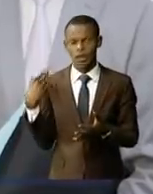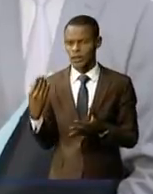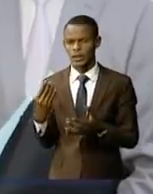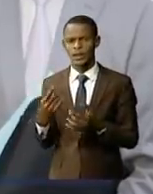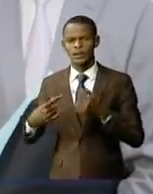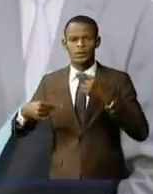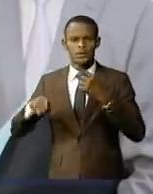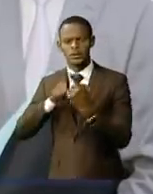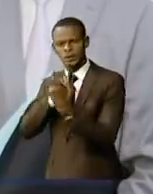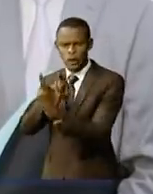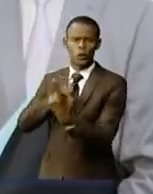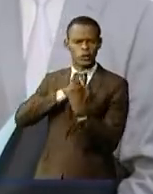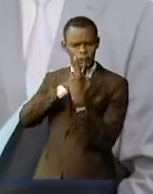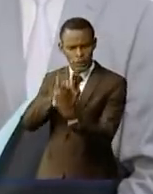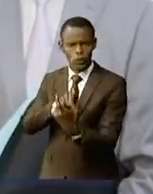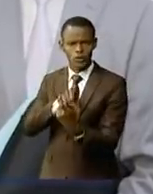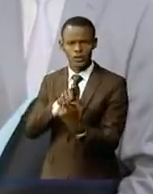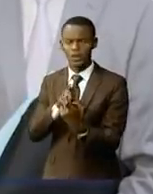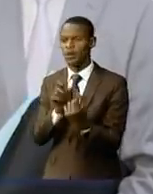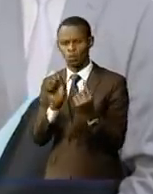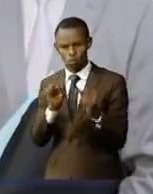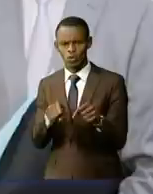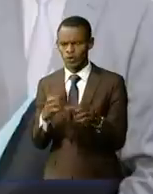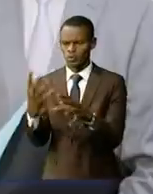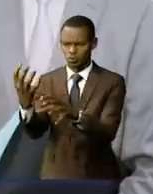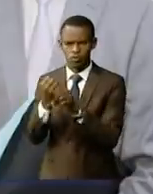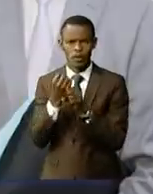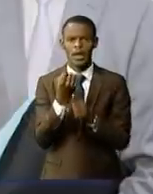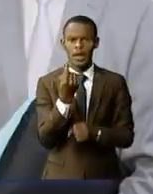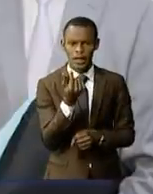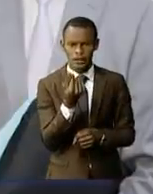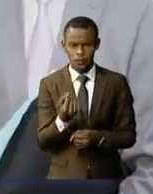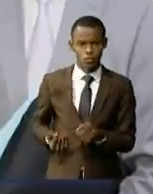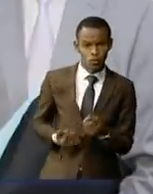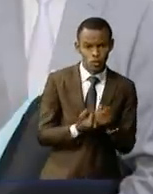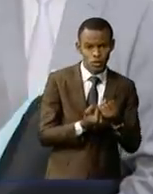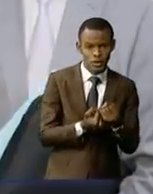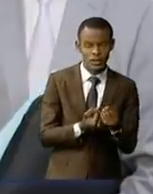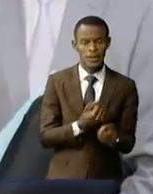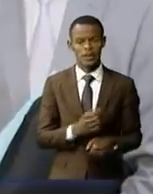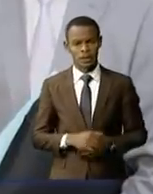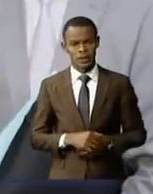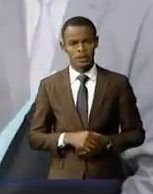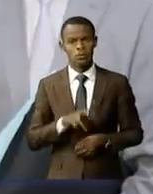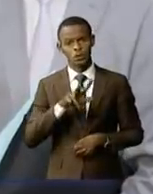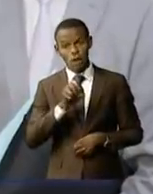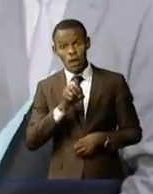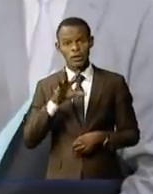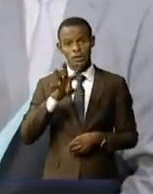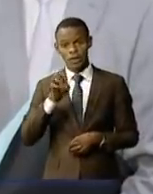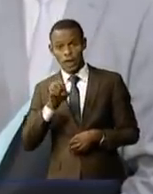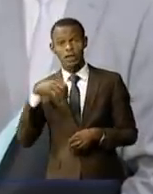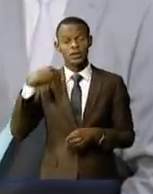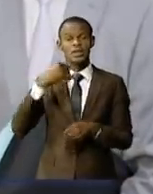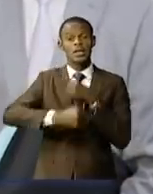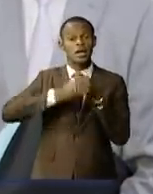ressources sur une longue durée de 30-40 ans à des taux d'intérêt de 1,5% ou 2% et avec